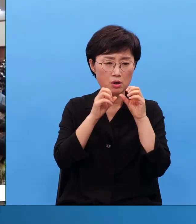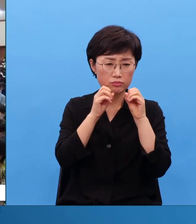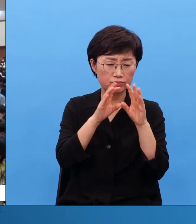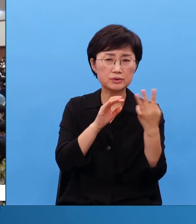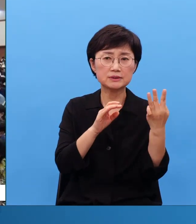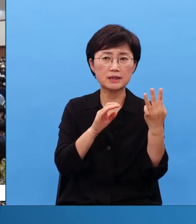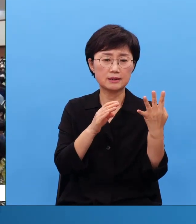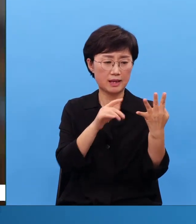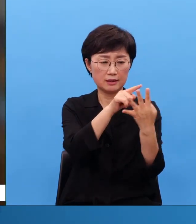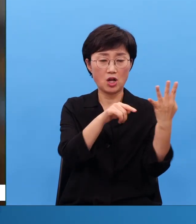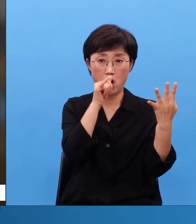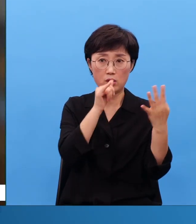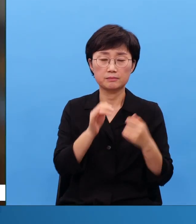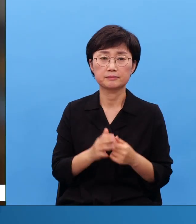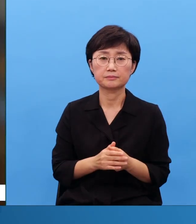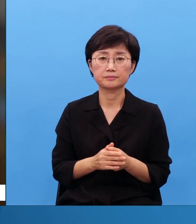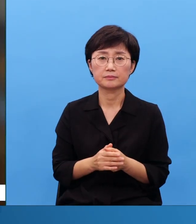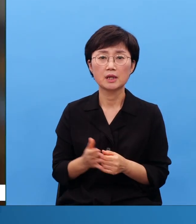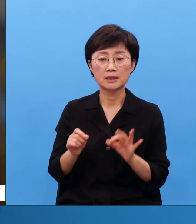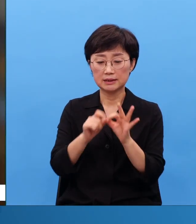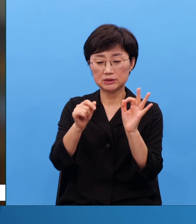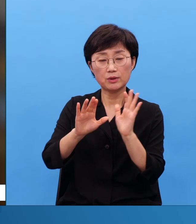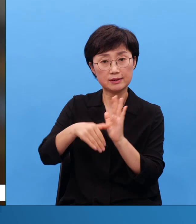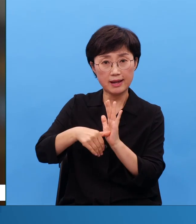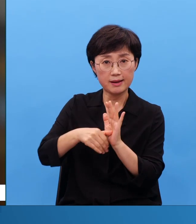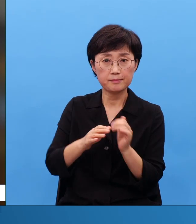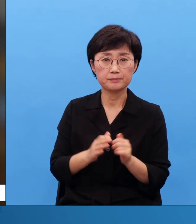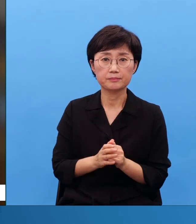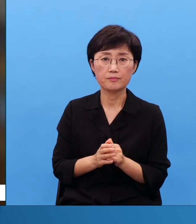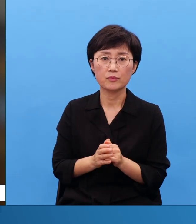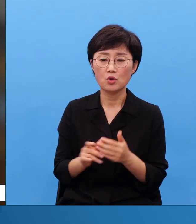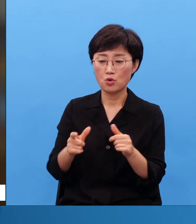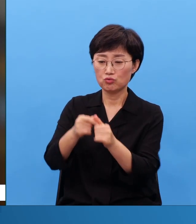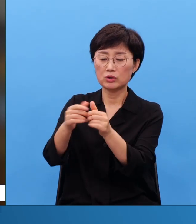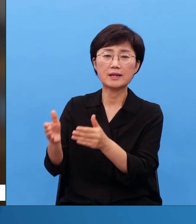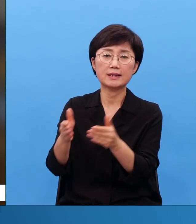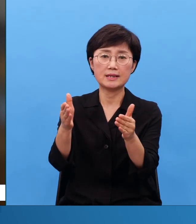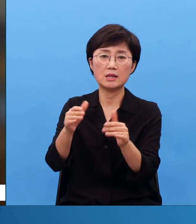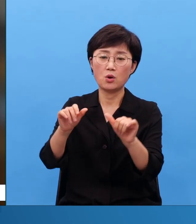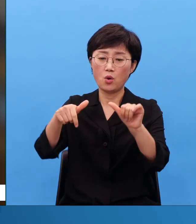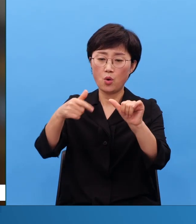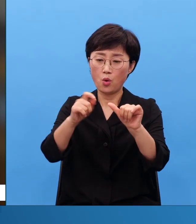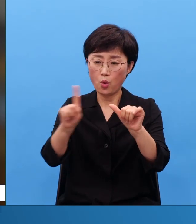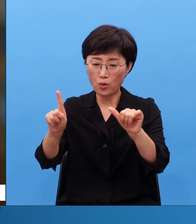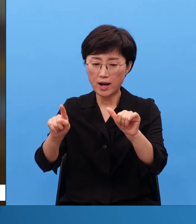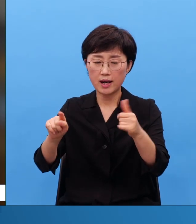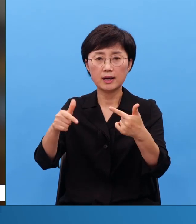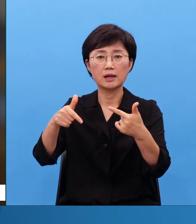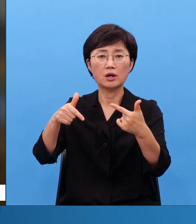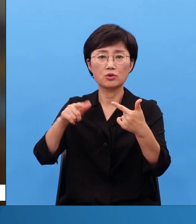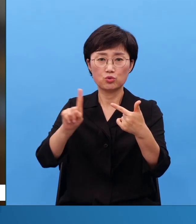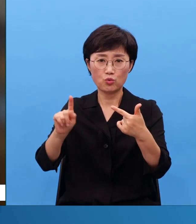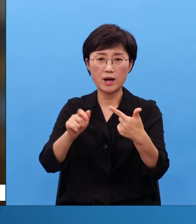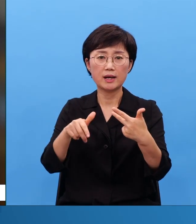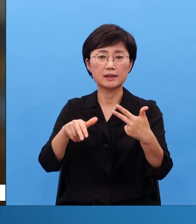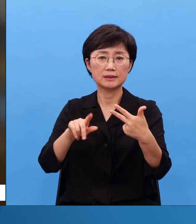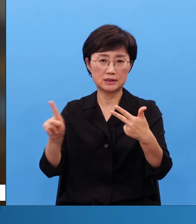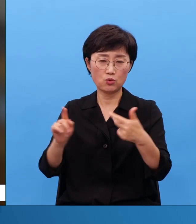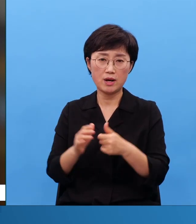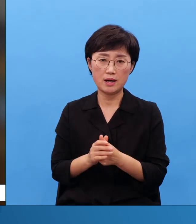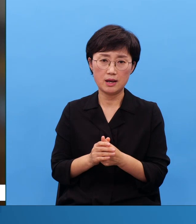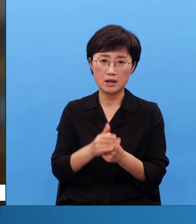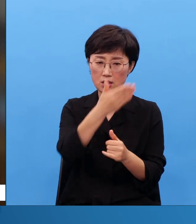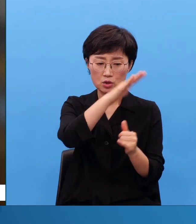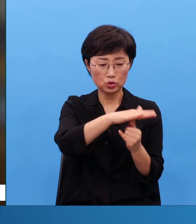전달됐습니다. 지난 10월 훈련에서는 구원의 길 5, 6, 7과 내용으로 청소년에게 적용하는 구원의